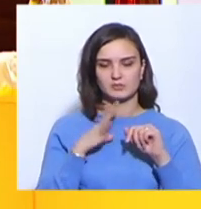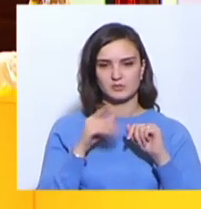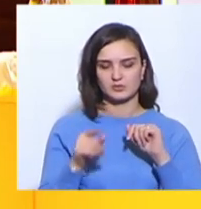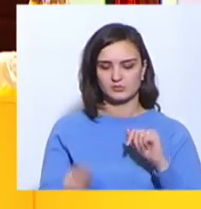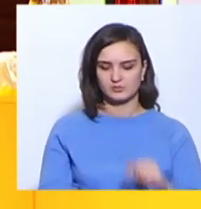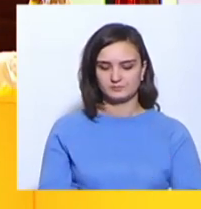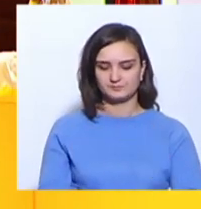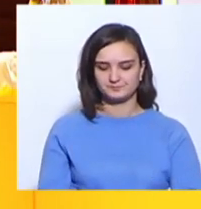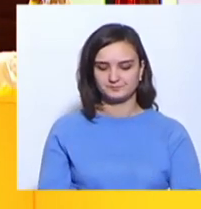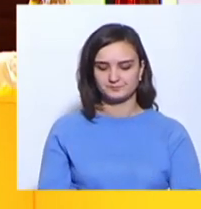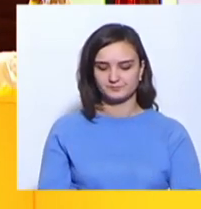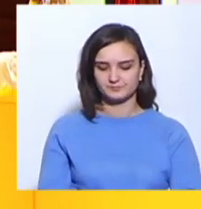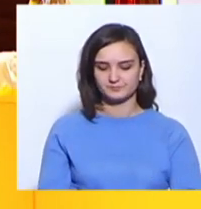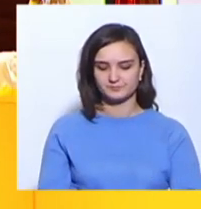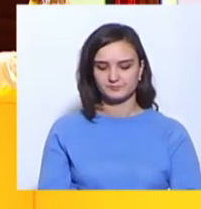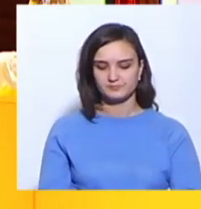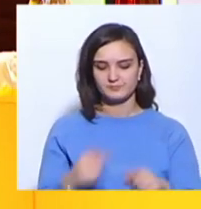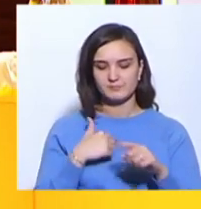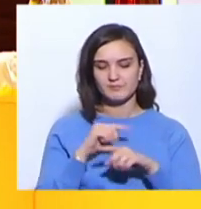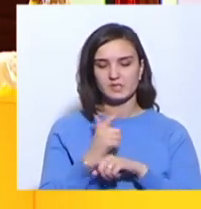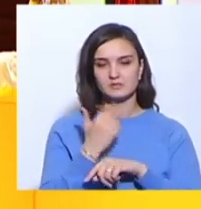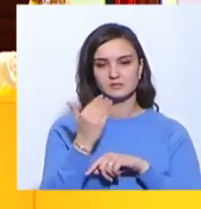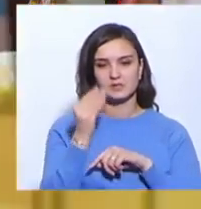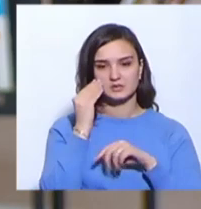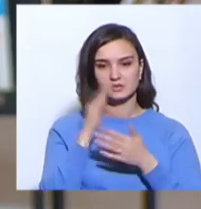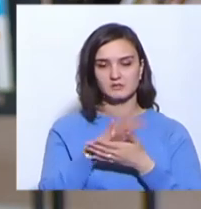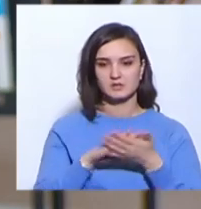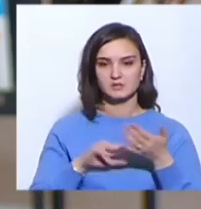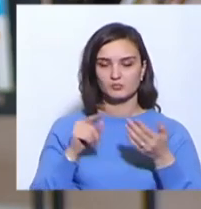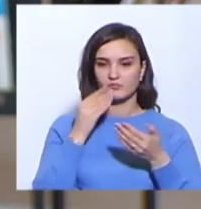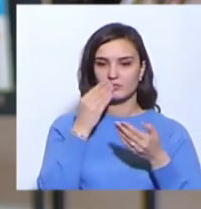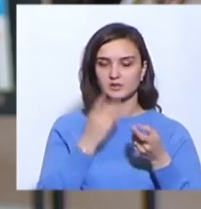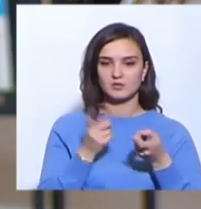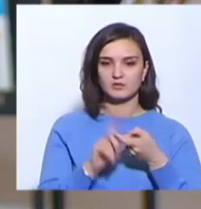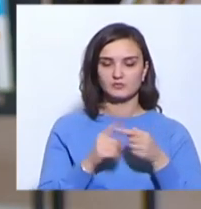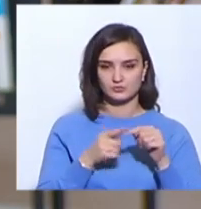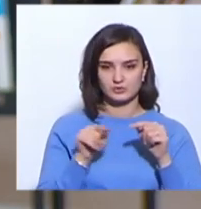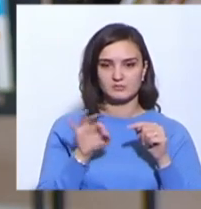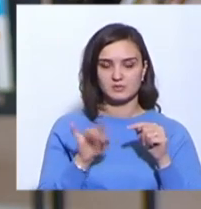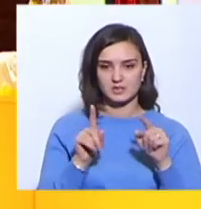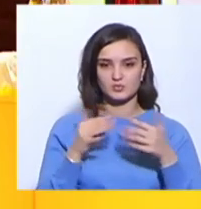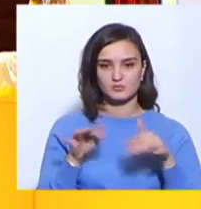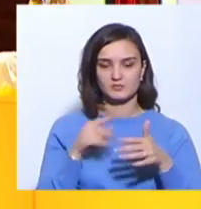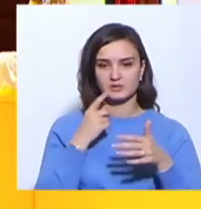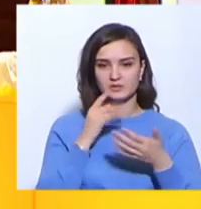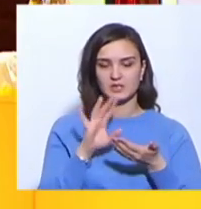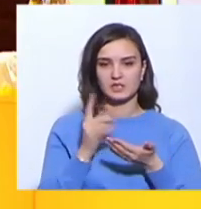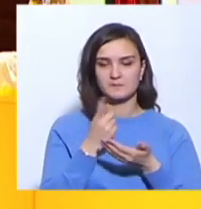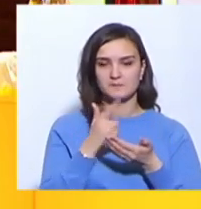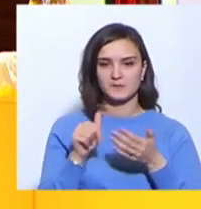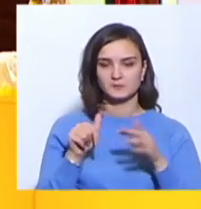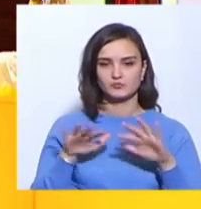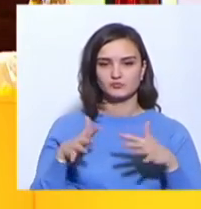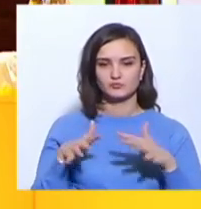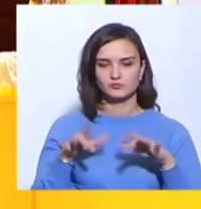ინდისზე. და მე ისევ თქვენ აზრს გავაგრძელებ, რომ კვების ბლოკი დაუკავშიროთ იმას, რაც უკვე თქვით. არა მარტო